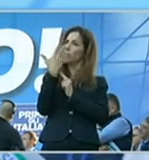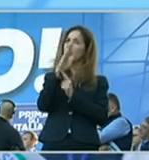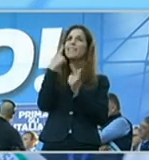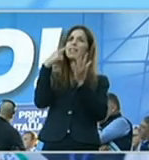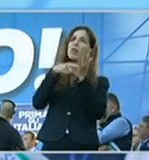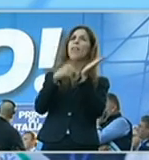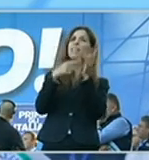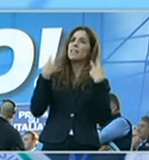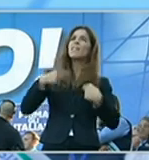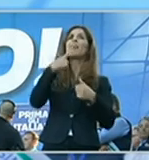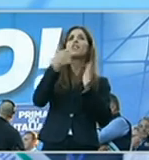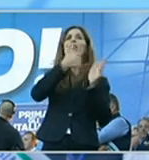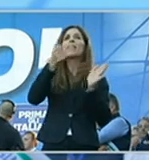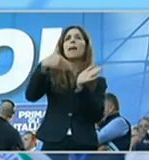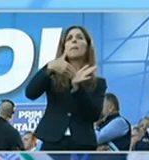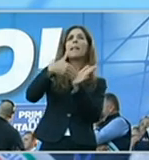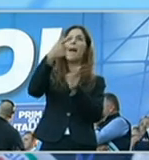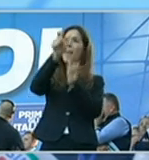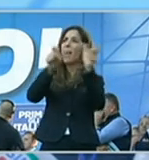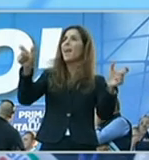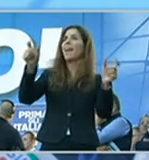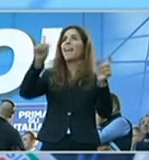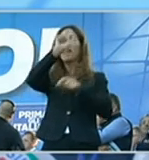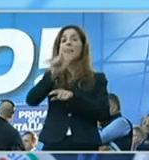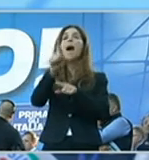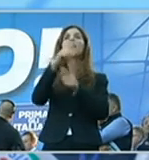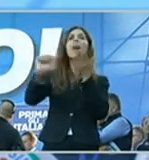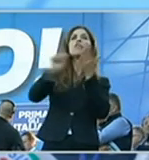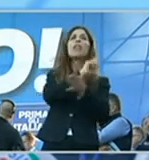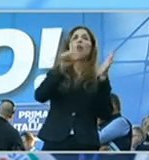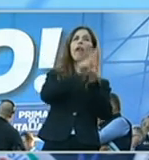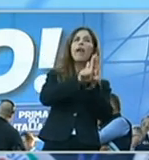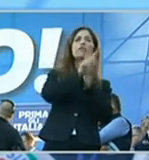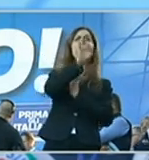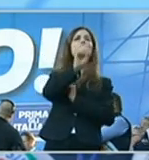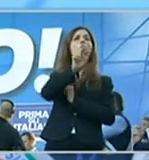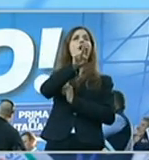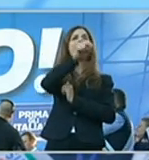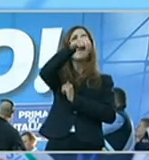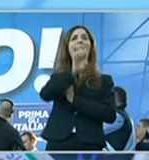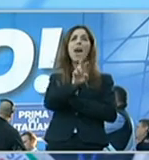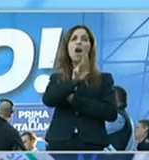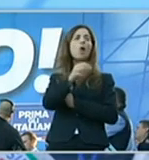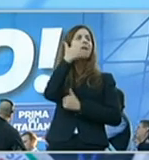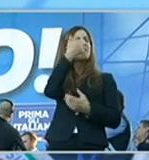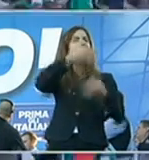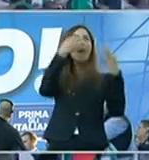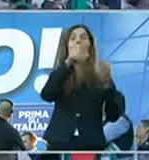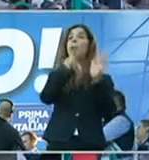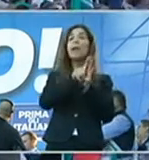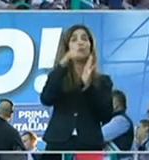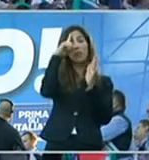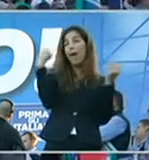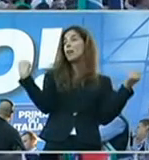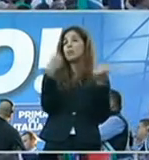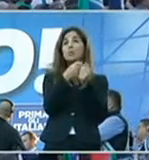di italiani, cancellando l'infame legge Fornero, una delle leggi più assurde votate